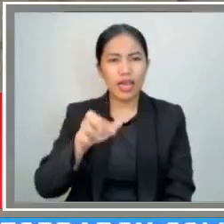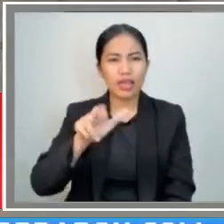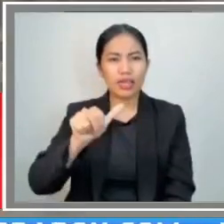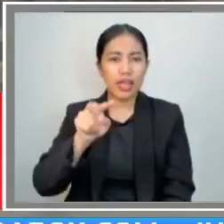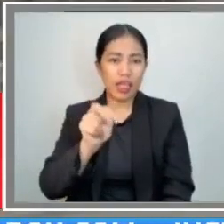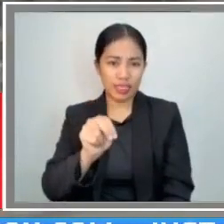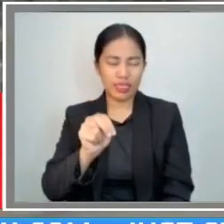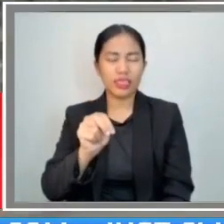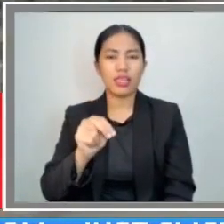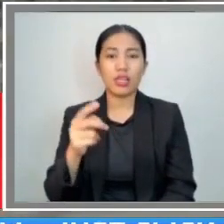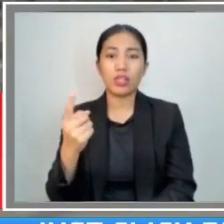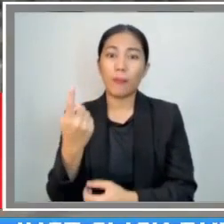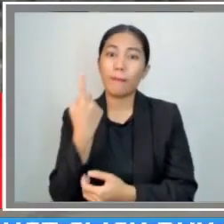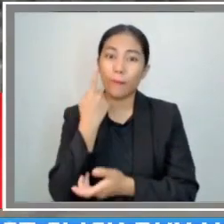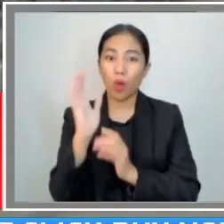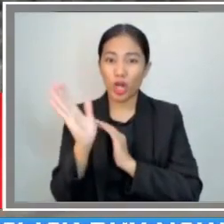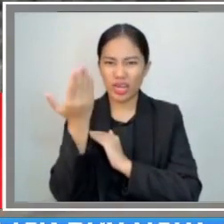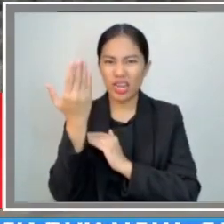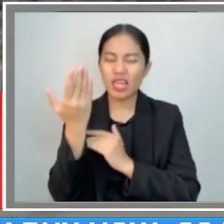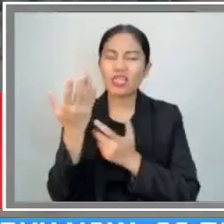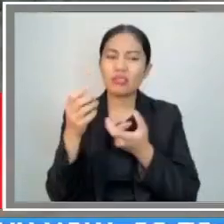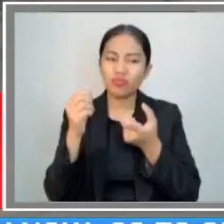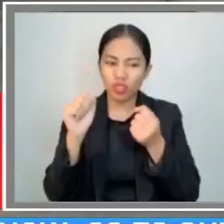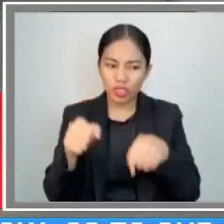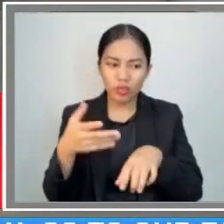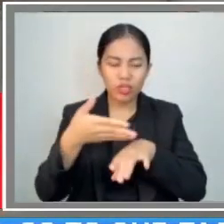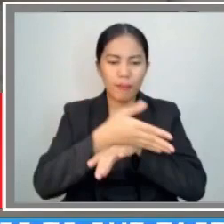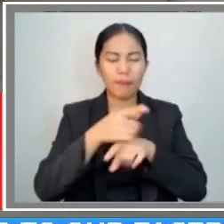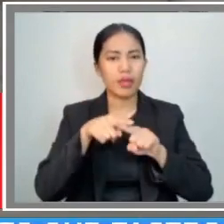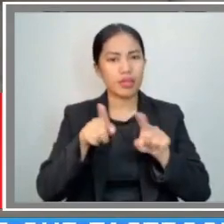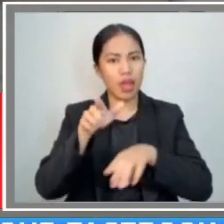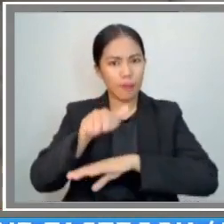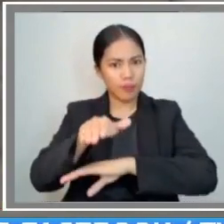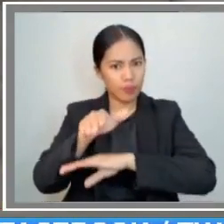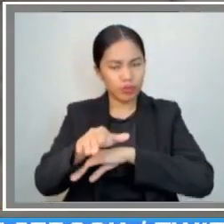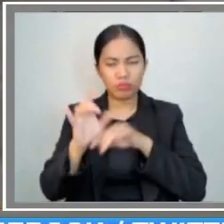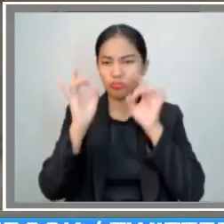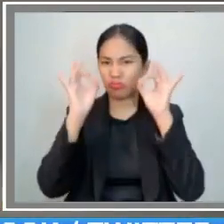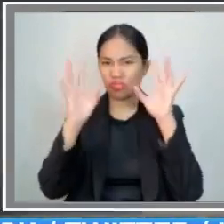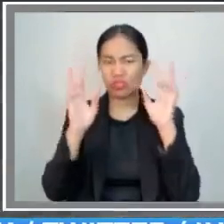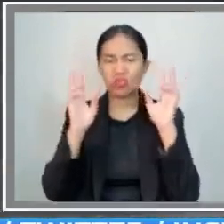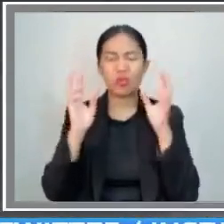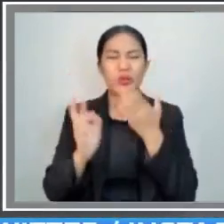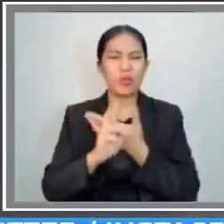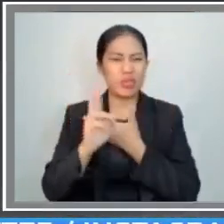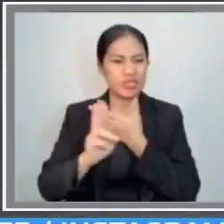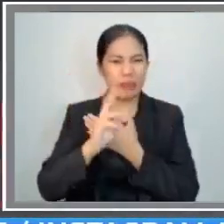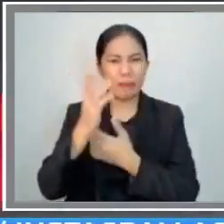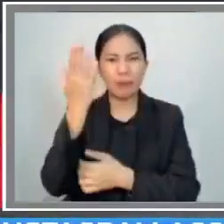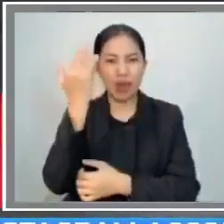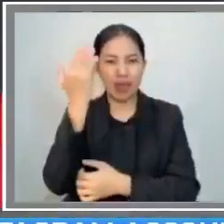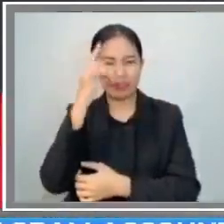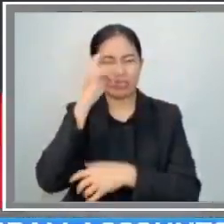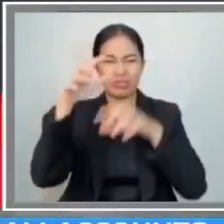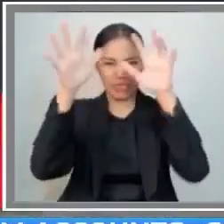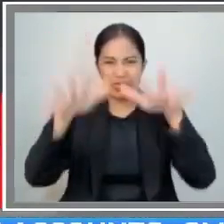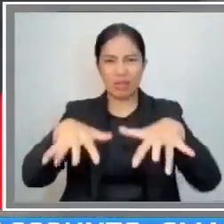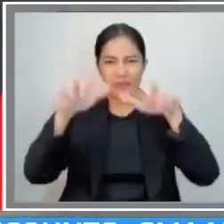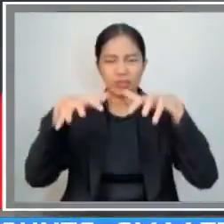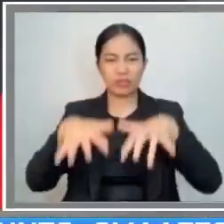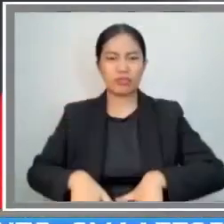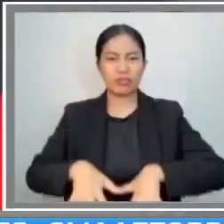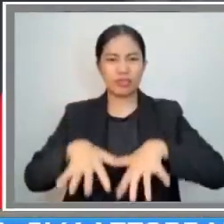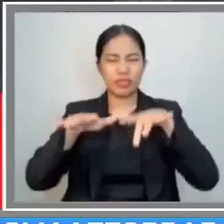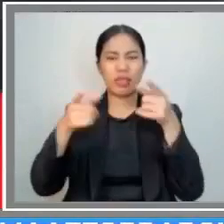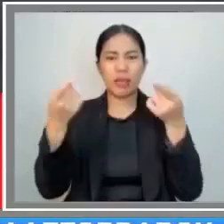umaga. Pero pagdating ng hapon, delikado na raw dahil sa patuloy na buhos ng ulan. Nagdulot naman ang aksidente ang masamang